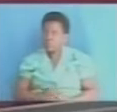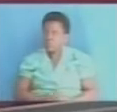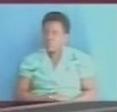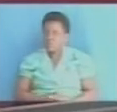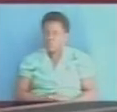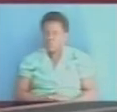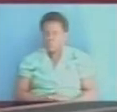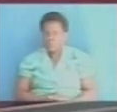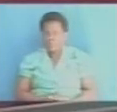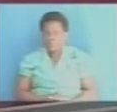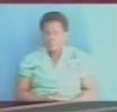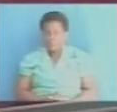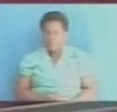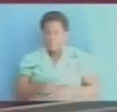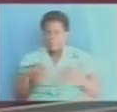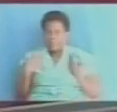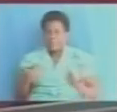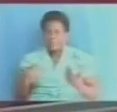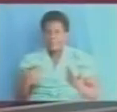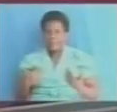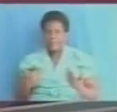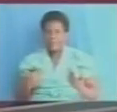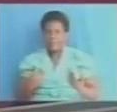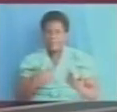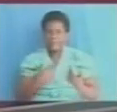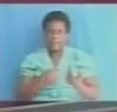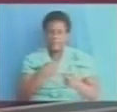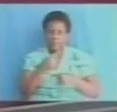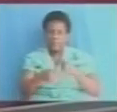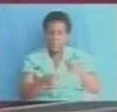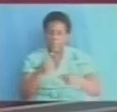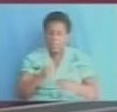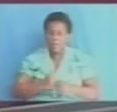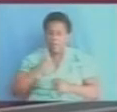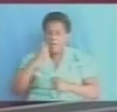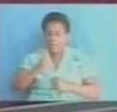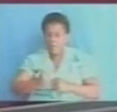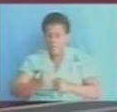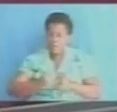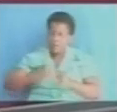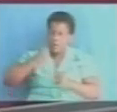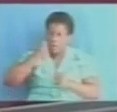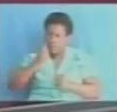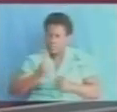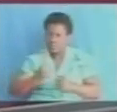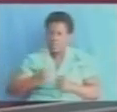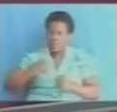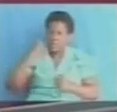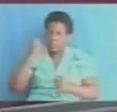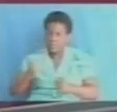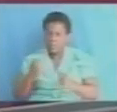na kwa maana Hi kwamba Zing kaji wa